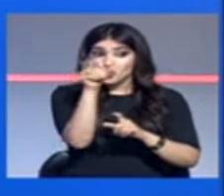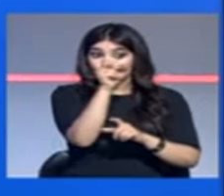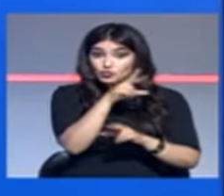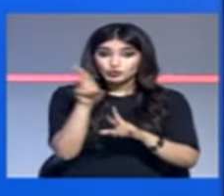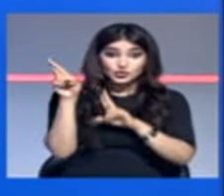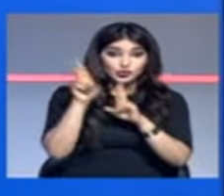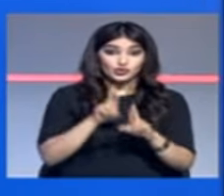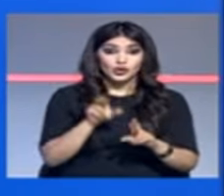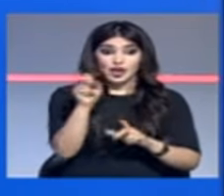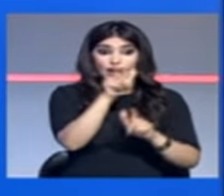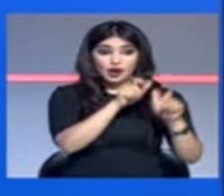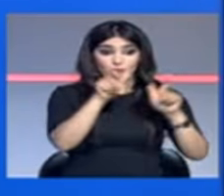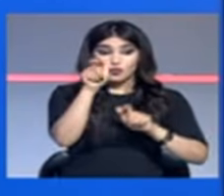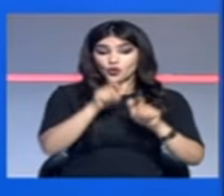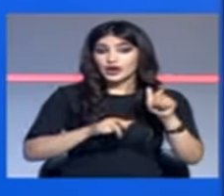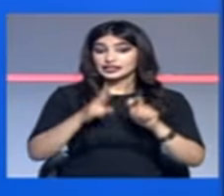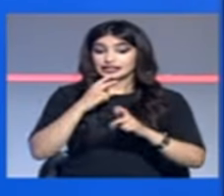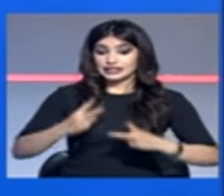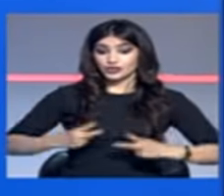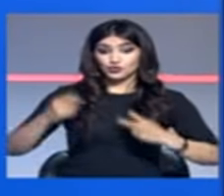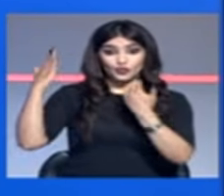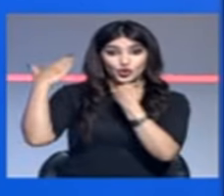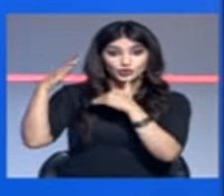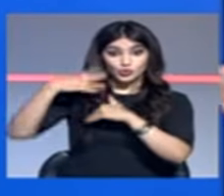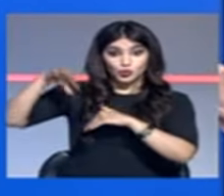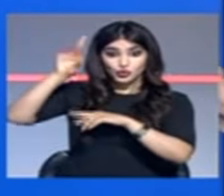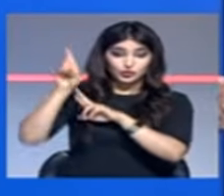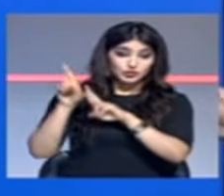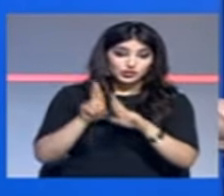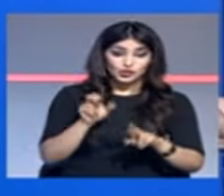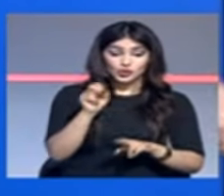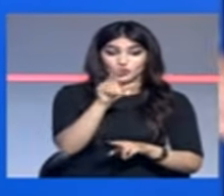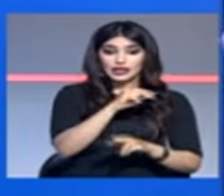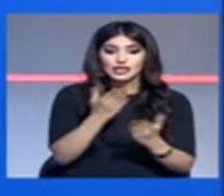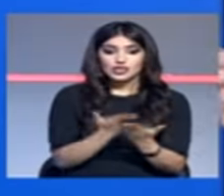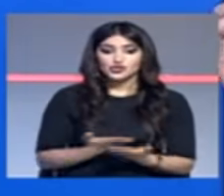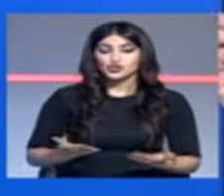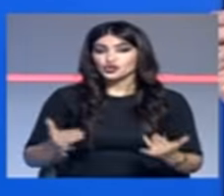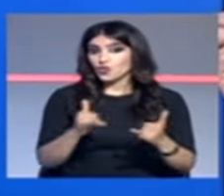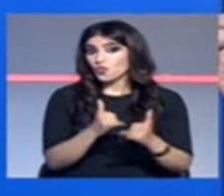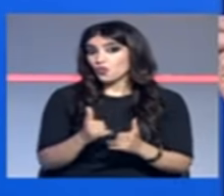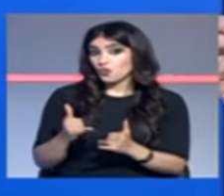باش نستقبلوا المواطنين اللي جايين من الخارج، نوفروا لهم جو،